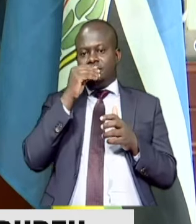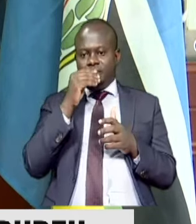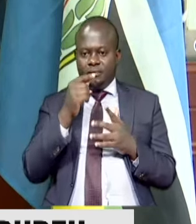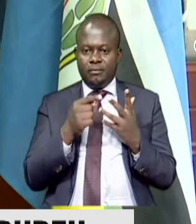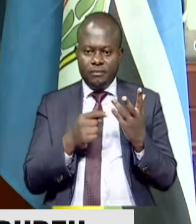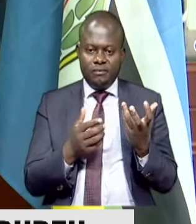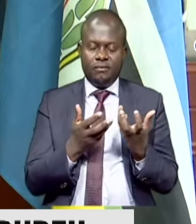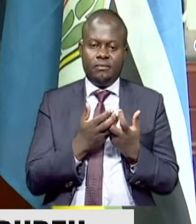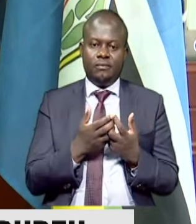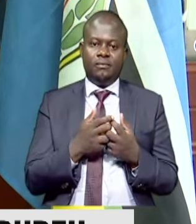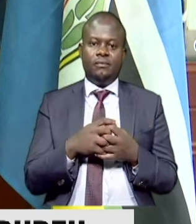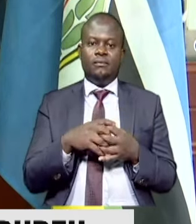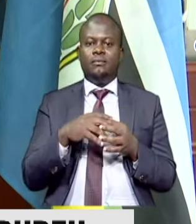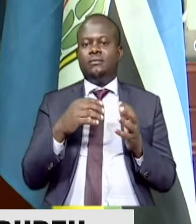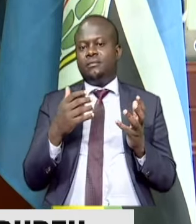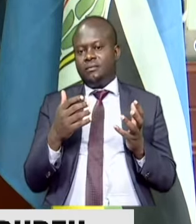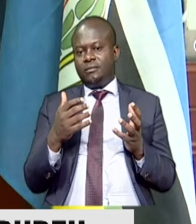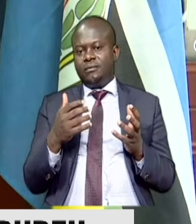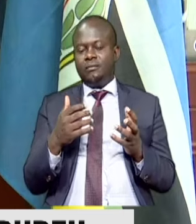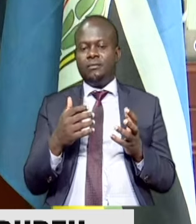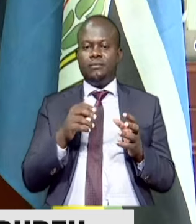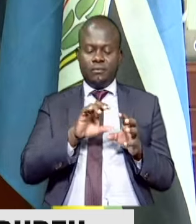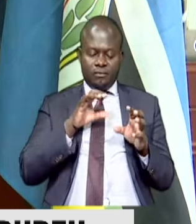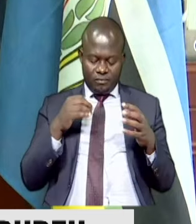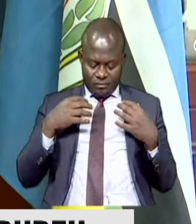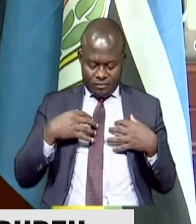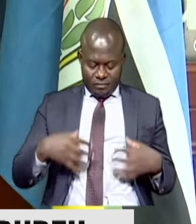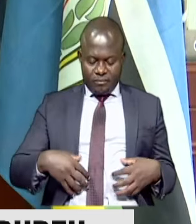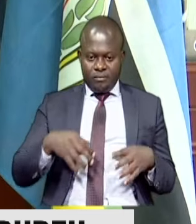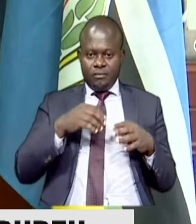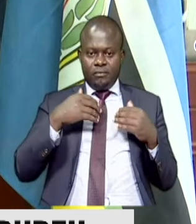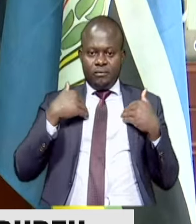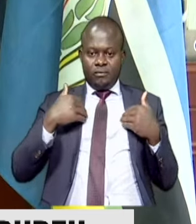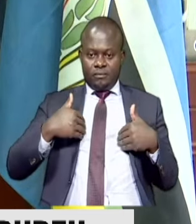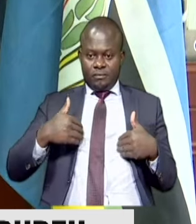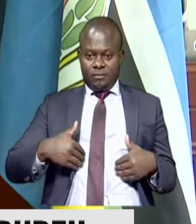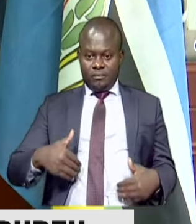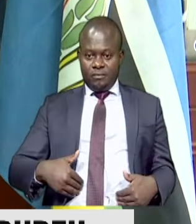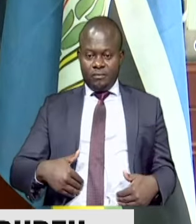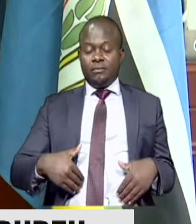kijyanye no gukuramo ingingo, icyambere nagira ngo mbabwire ko hari itegeko